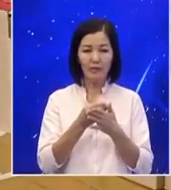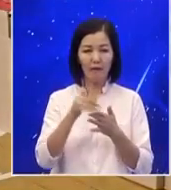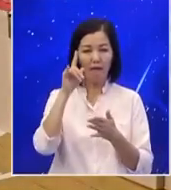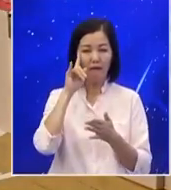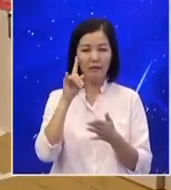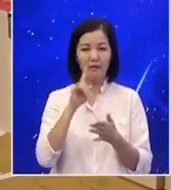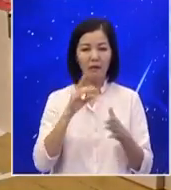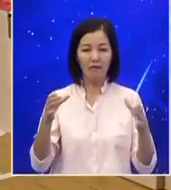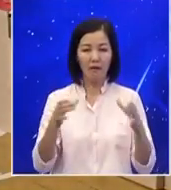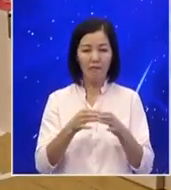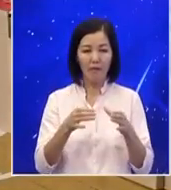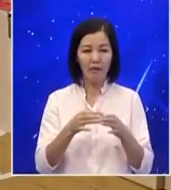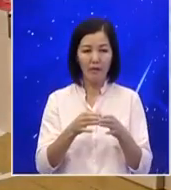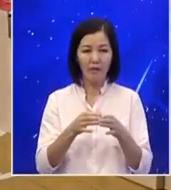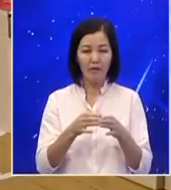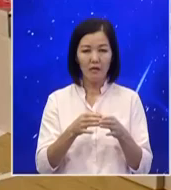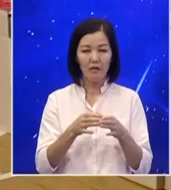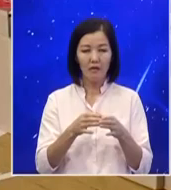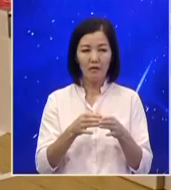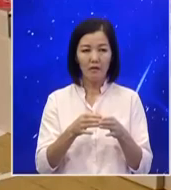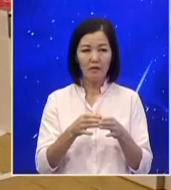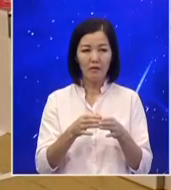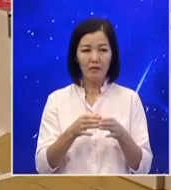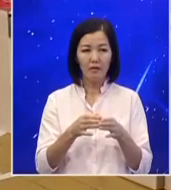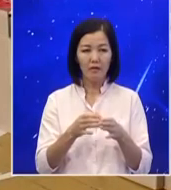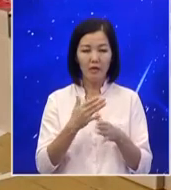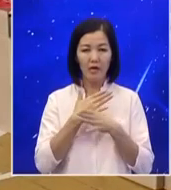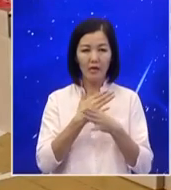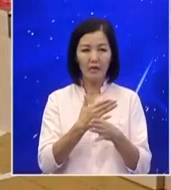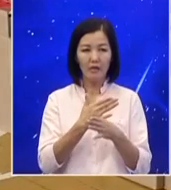отандық компания, осы қазақстандық компания арқылы